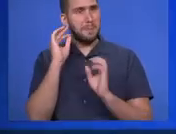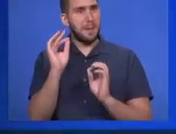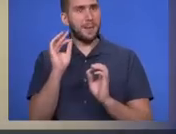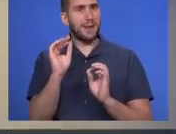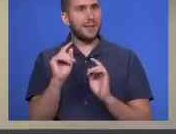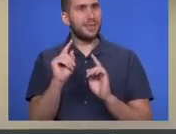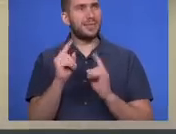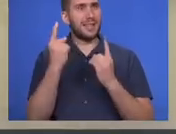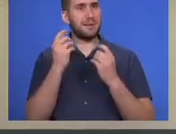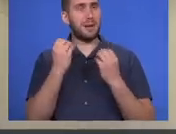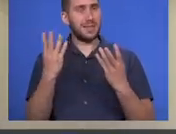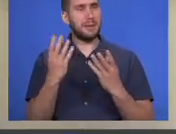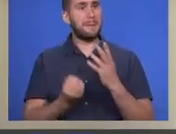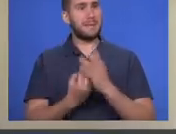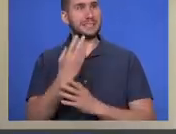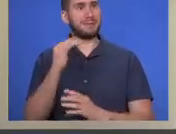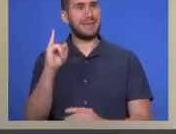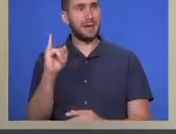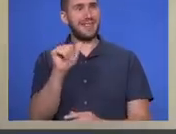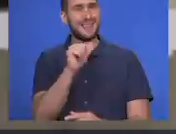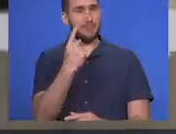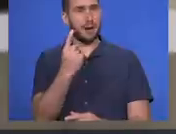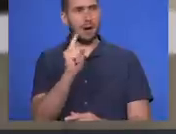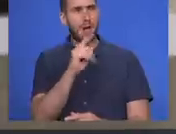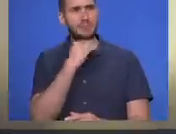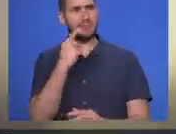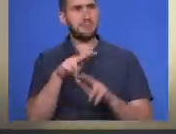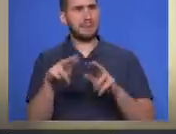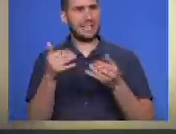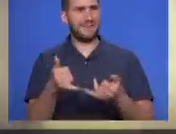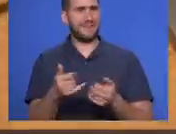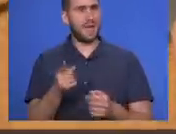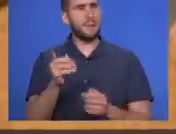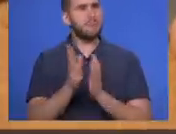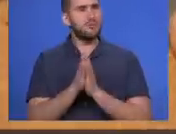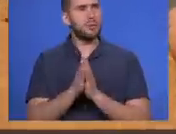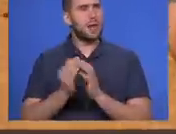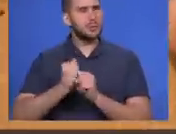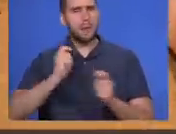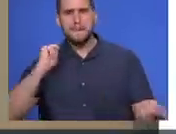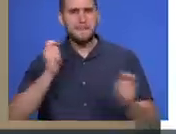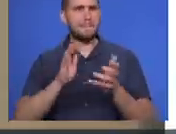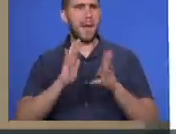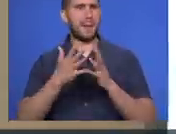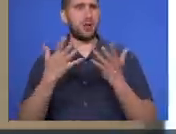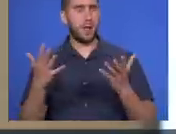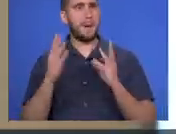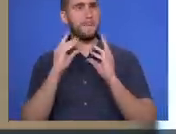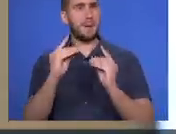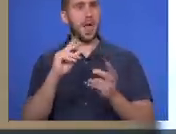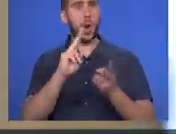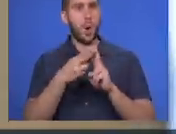תקדים מדהים. המייסדים, ימי ואיתמר, ממש לא מסתפקים במצב הקיים. הם מבקשים לעשות מהפכה בדרך שבה